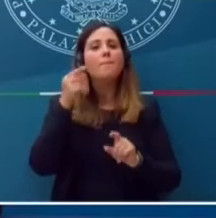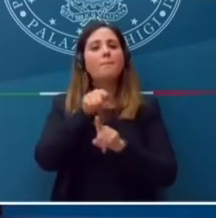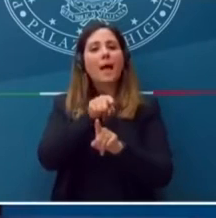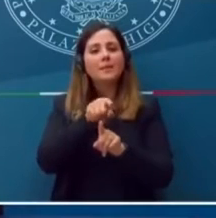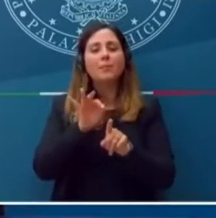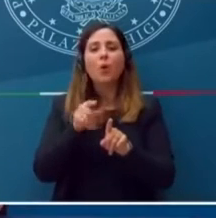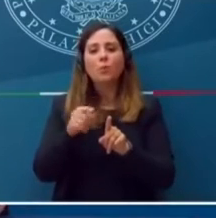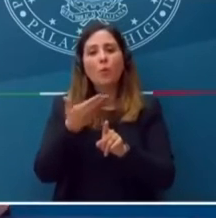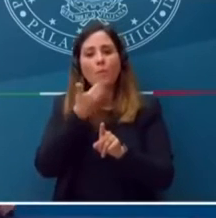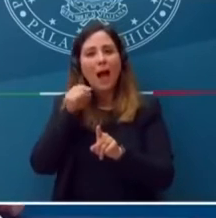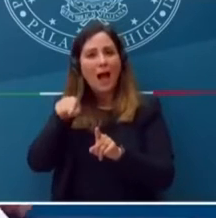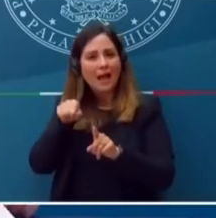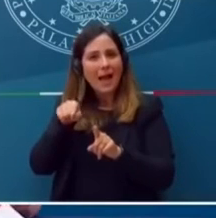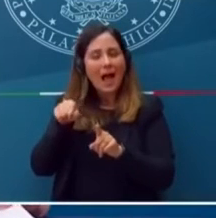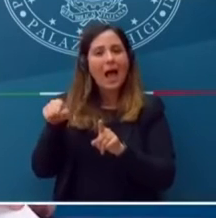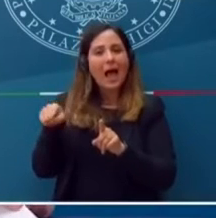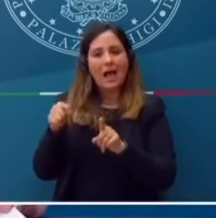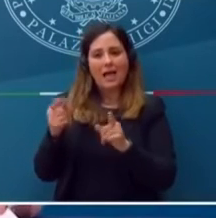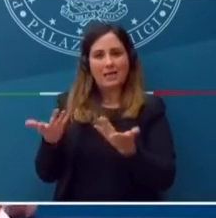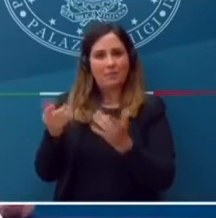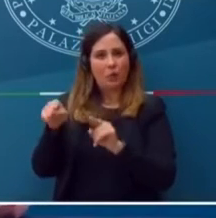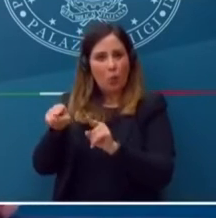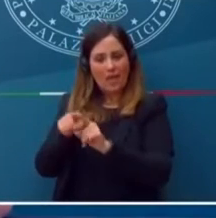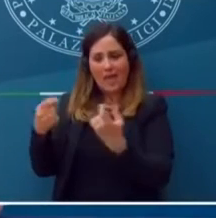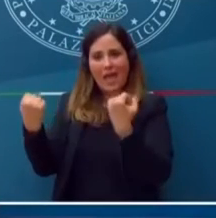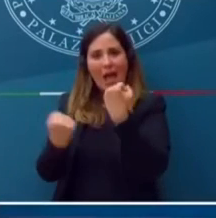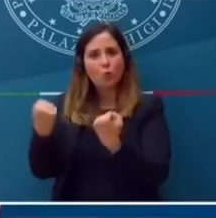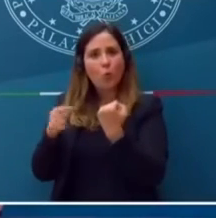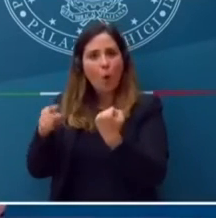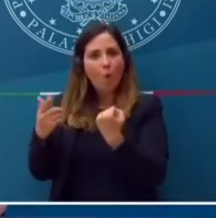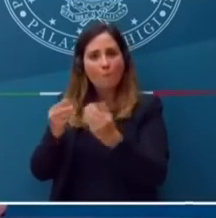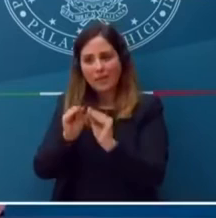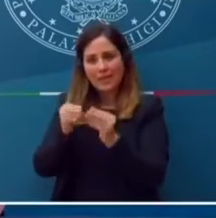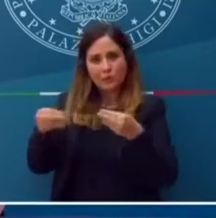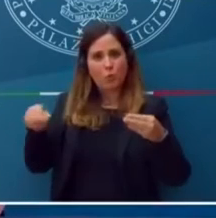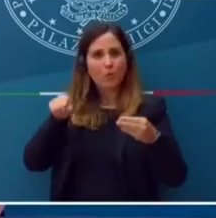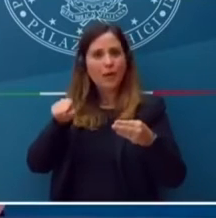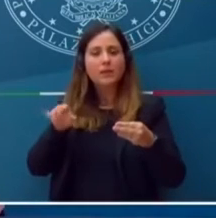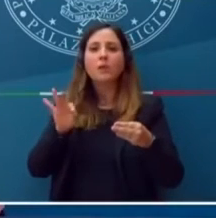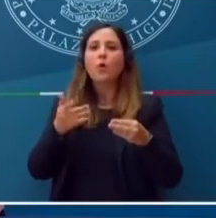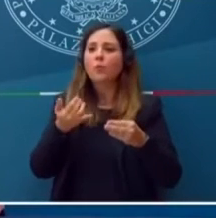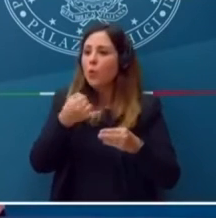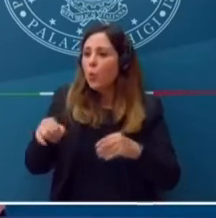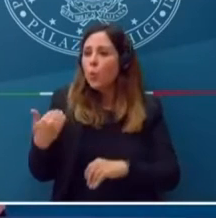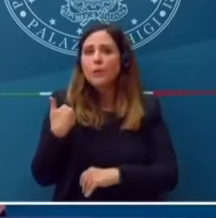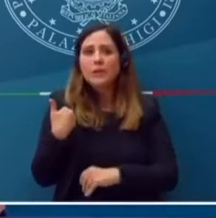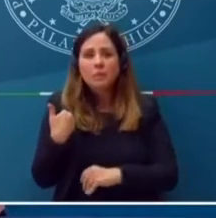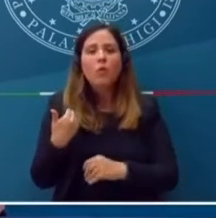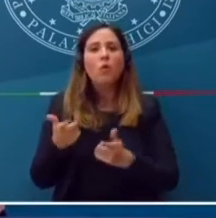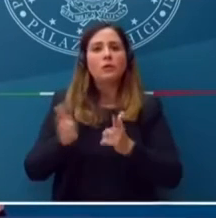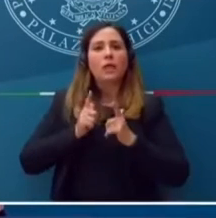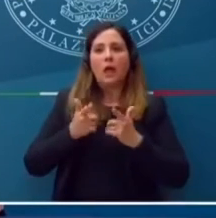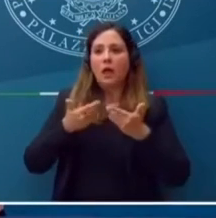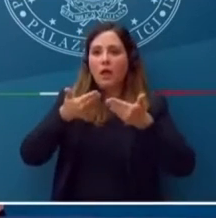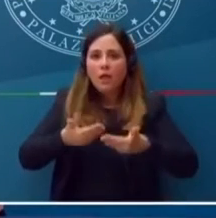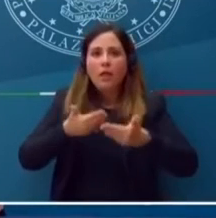costretto molte società di produzione di automobili a rallentare la produzione lo scorso anno. Quindi è diventato un settore